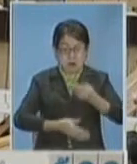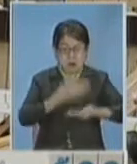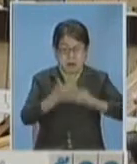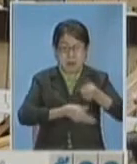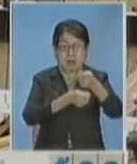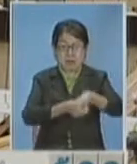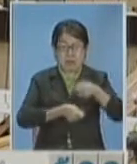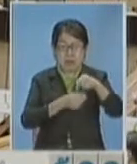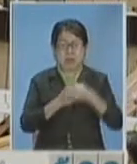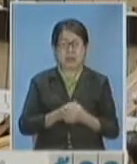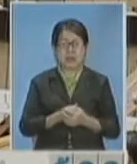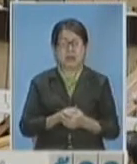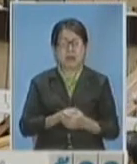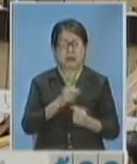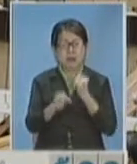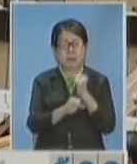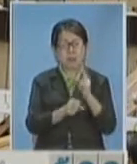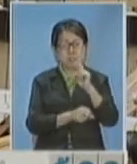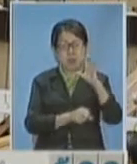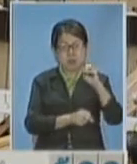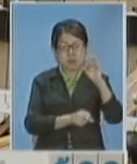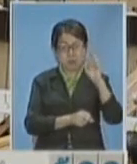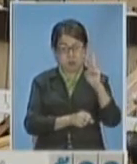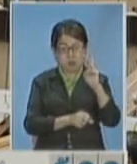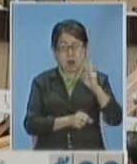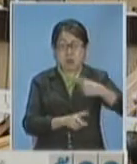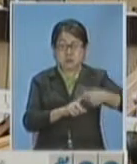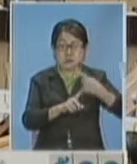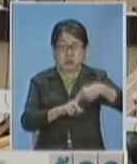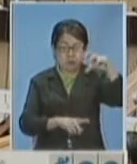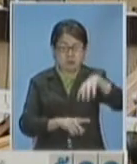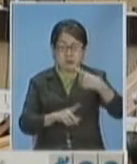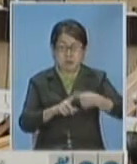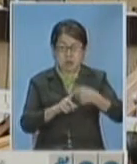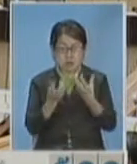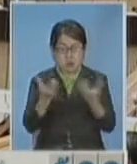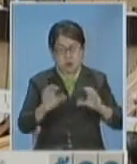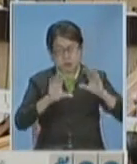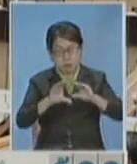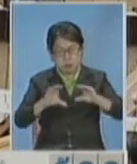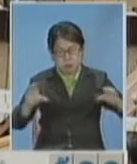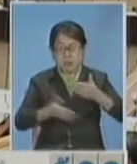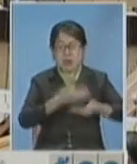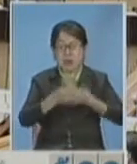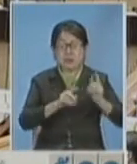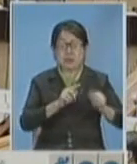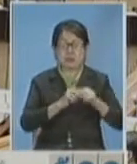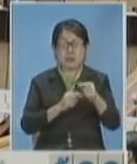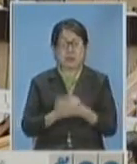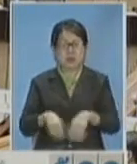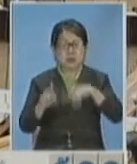รปี2556ขอใช้งบประมาณค่าเช่าโกดังนะคะรับรองสินค้าเกษตรที่อยู่ในโครงการจำนำประ